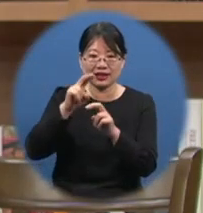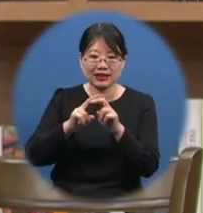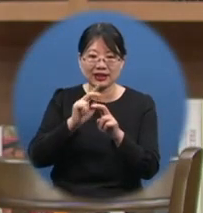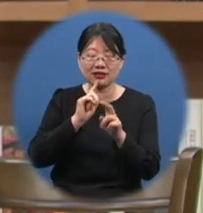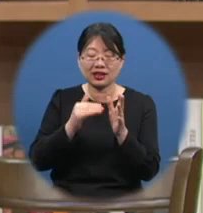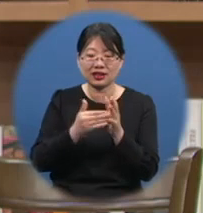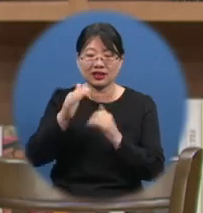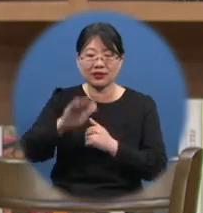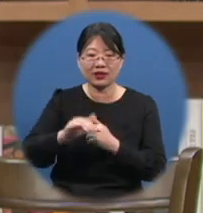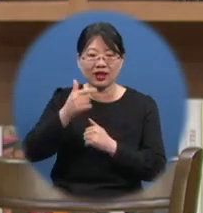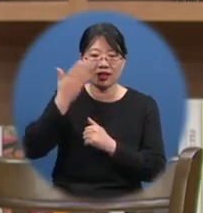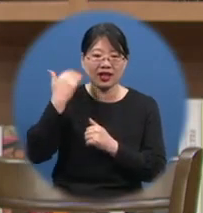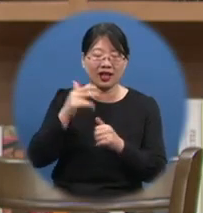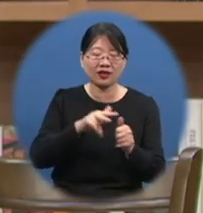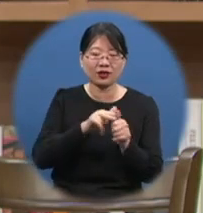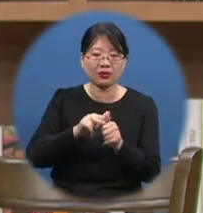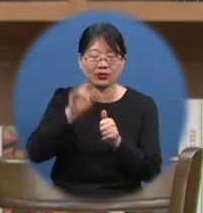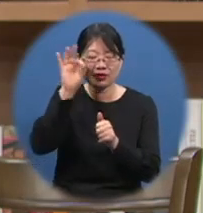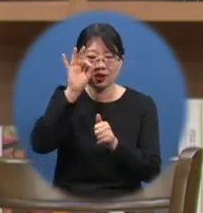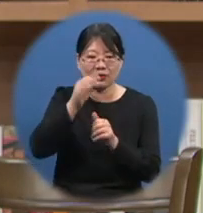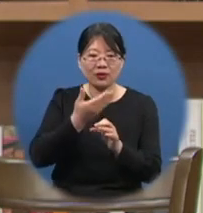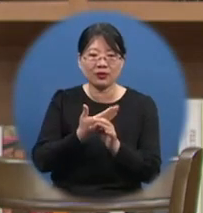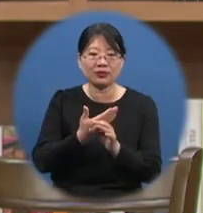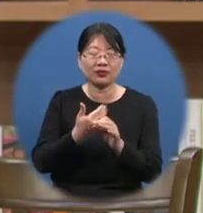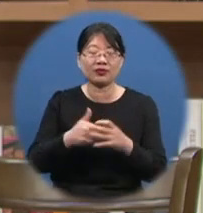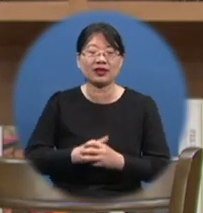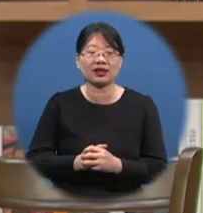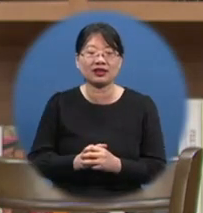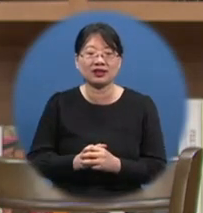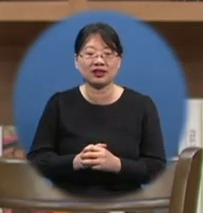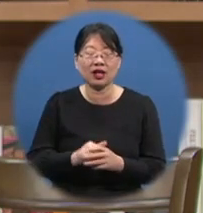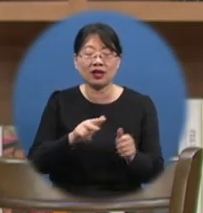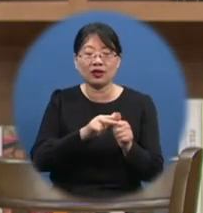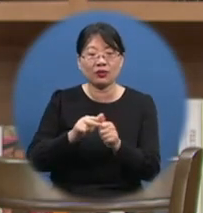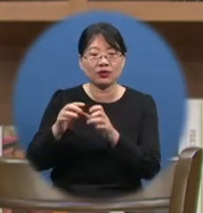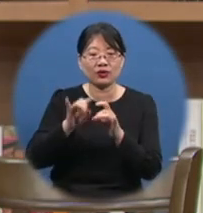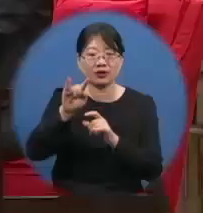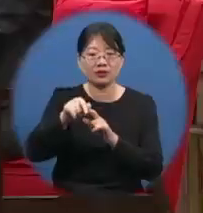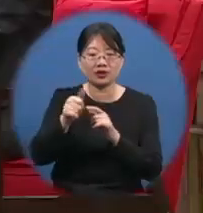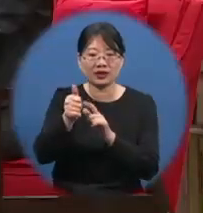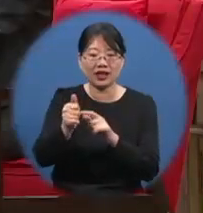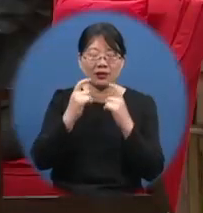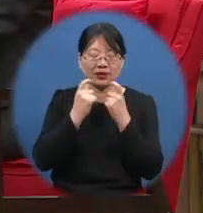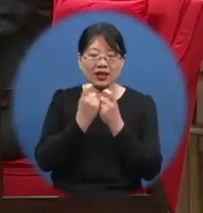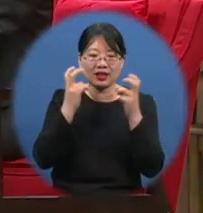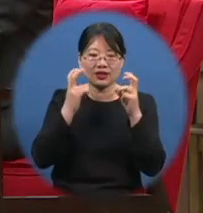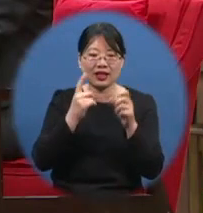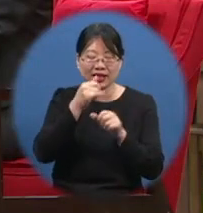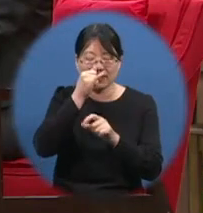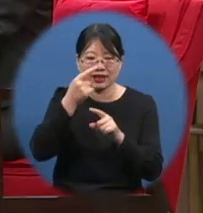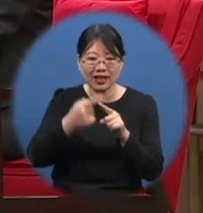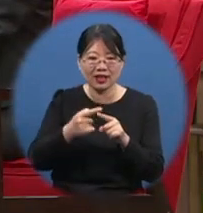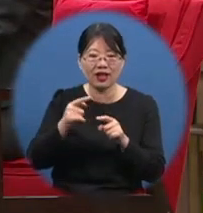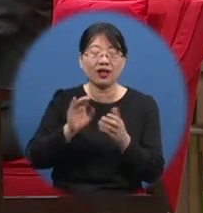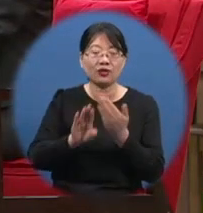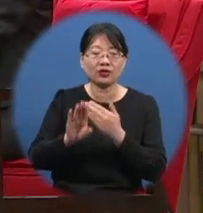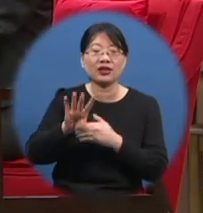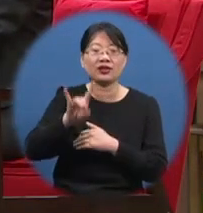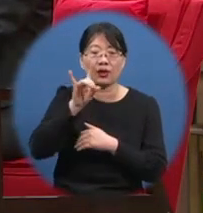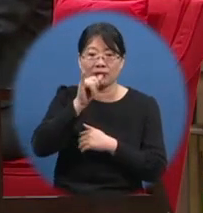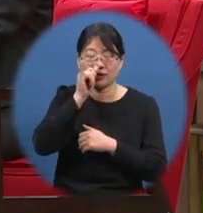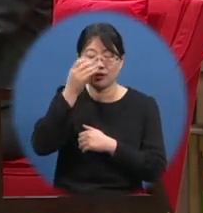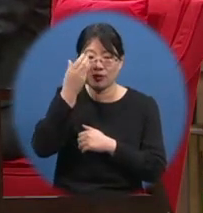네. 과거 자료를 찾아보니까 진대재 장관인가 정보통신부 장관 민간기업에 있다가 간 경우에는 예.